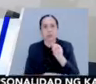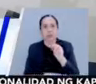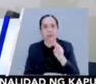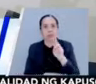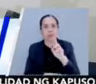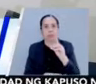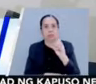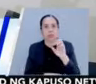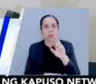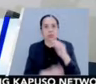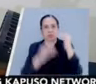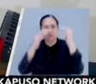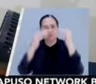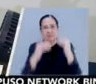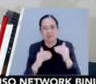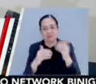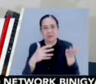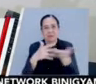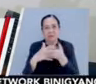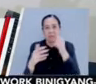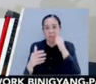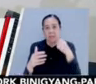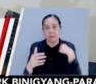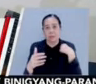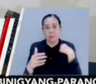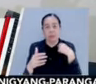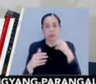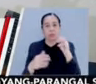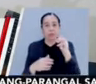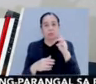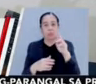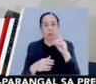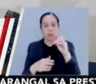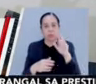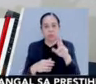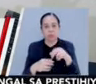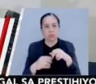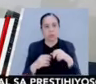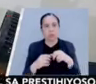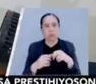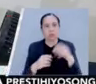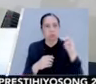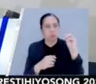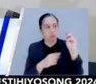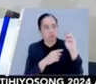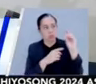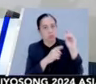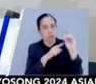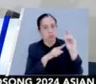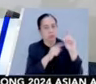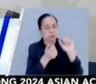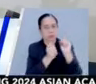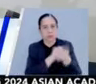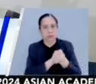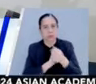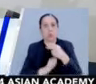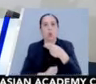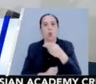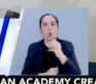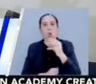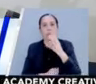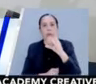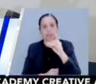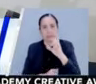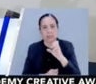ating final kahapon na attempted murder. Binaba po siya sa attempted homicide. Okay. With the